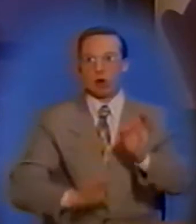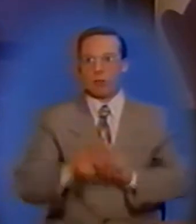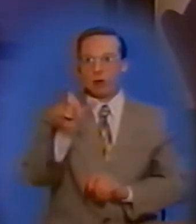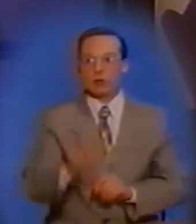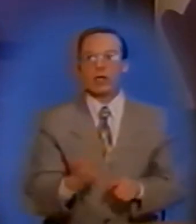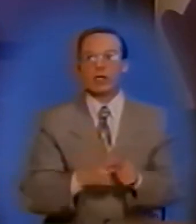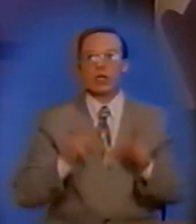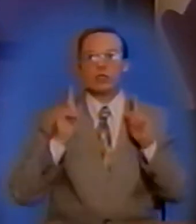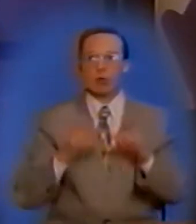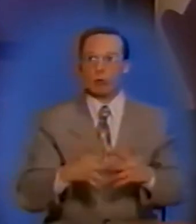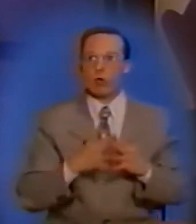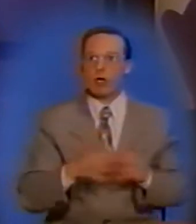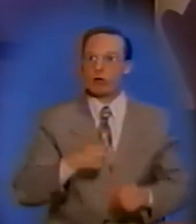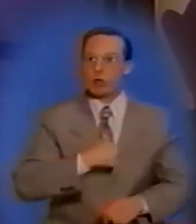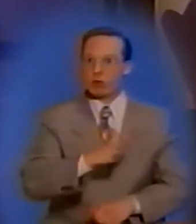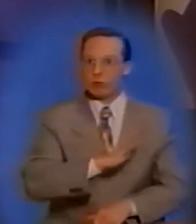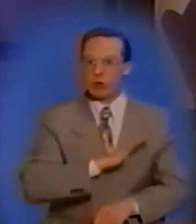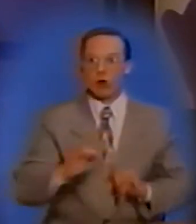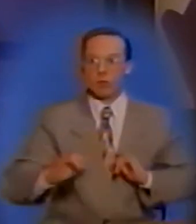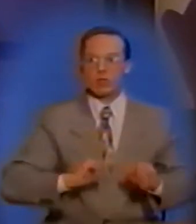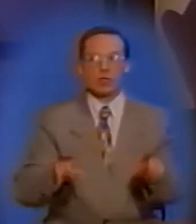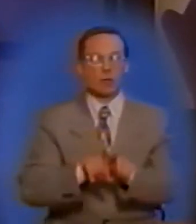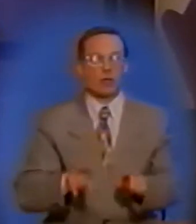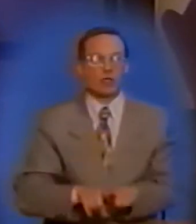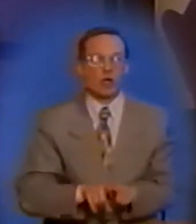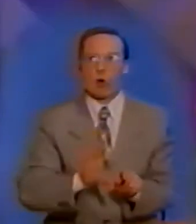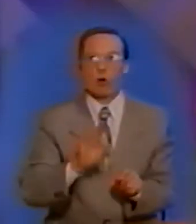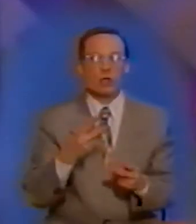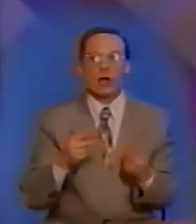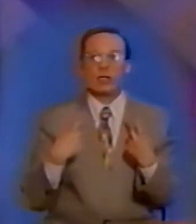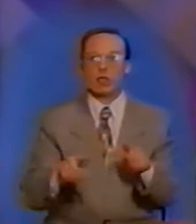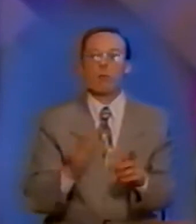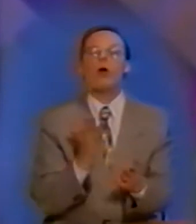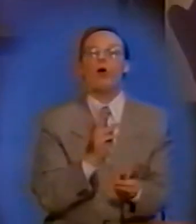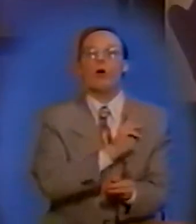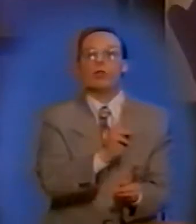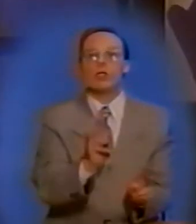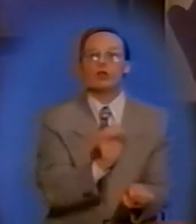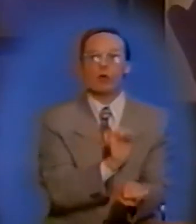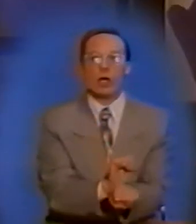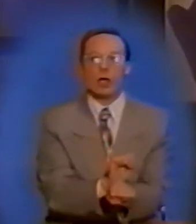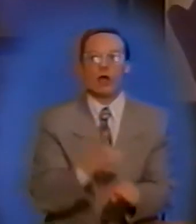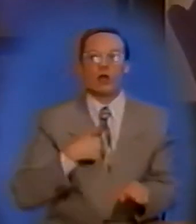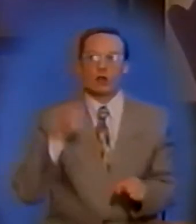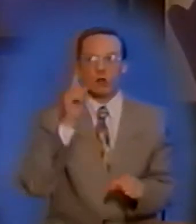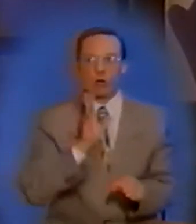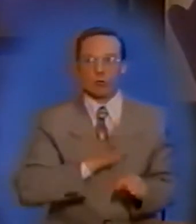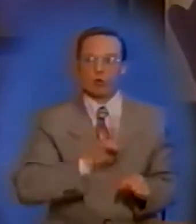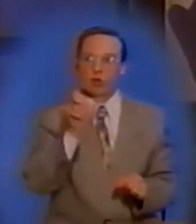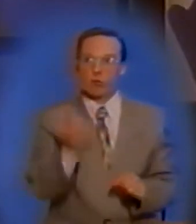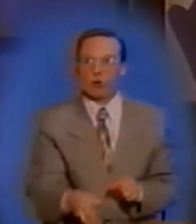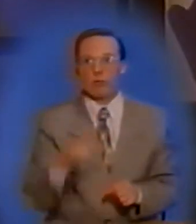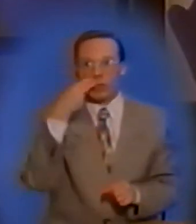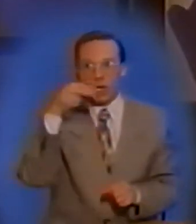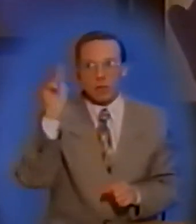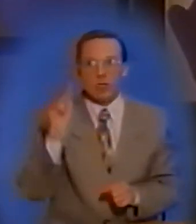dėl saugumo reikalo aš būčiau pasielgęs taip panašiai, o ne kitaip. Tai kas sulaikė? Aš noriu būti žmogumi